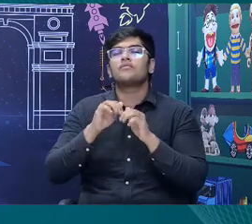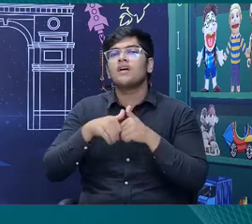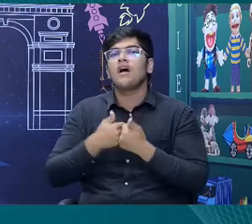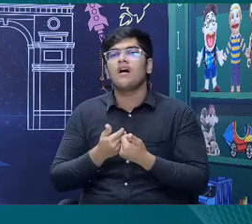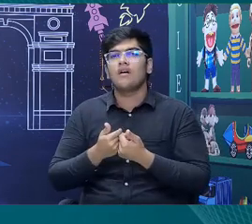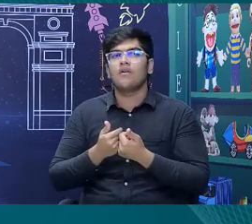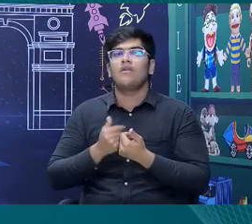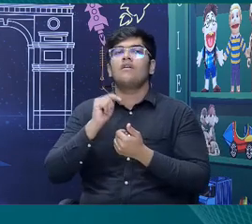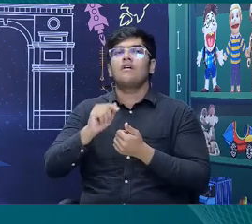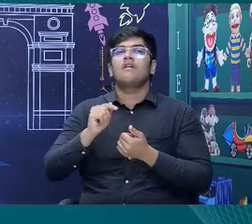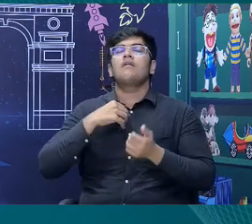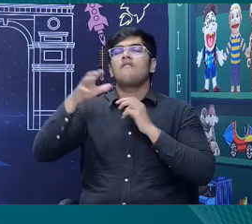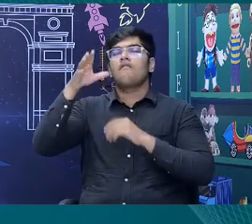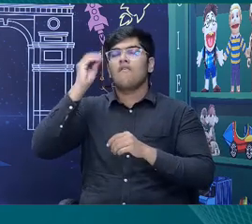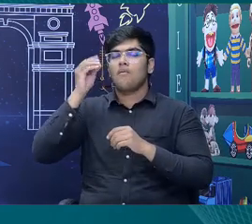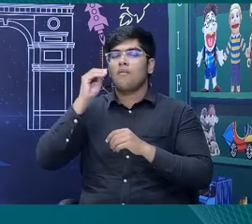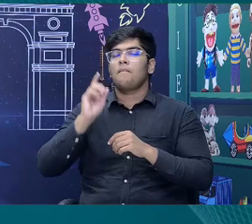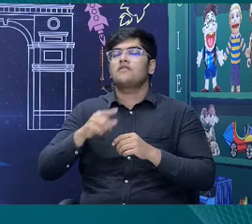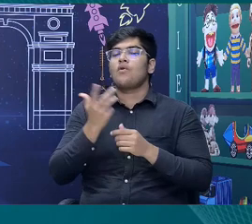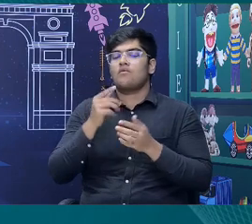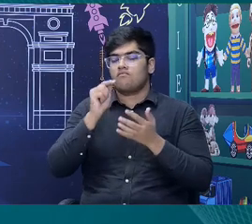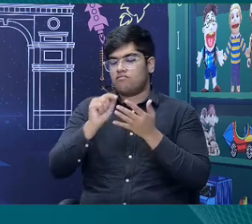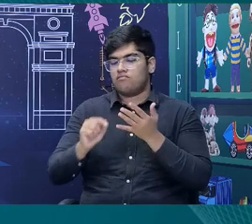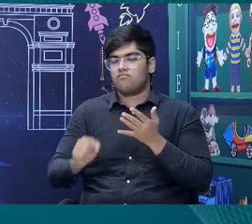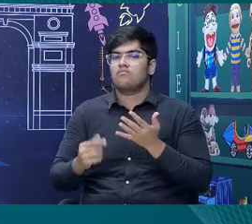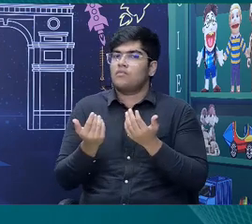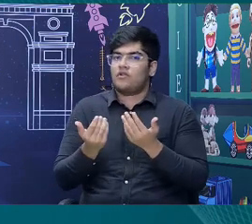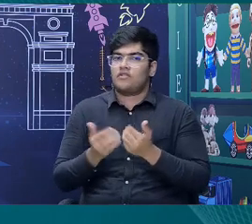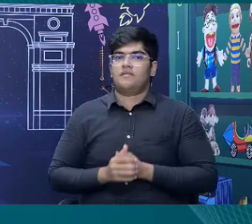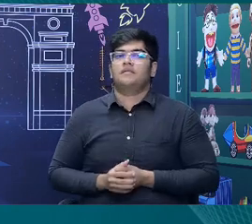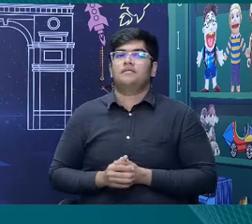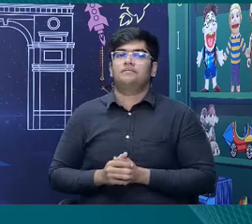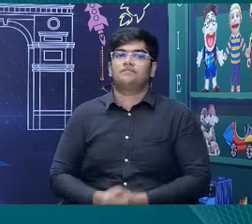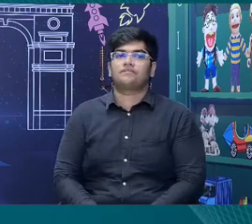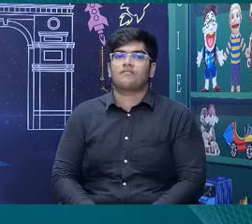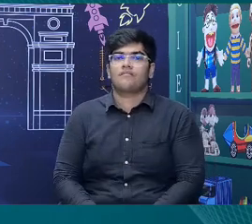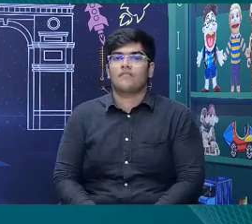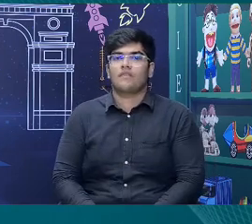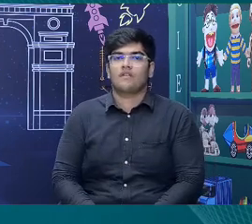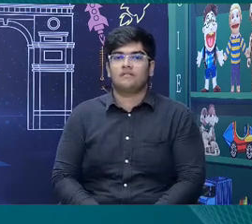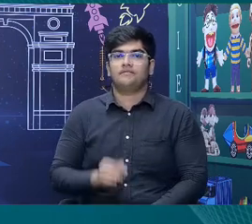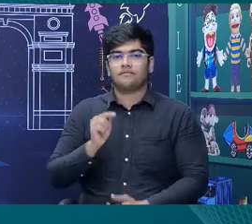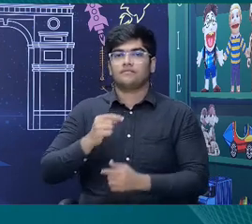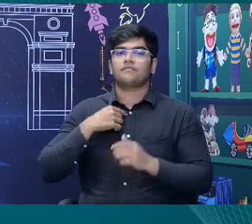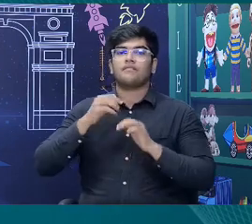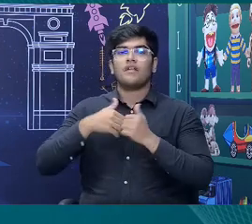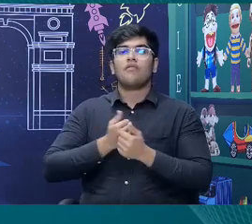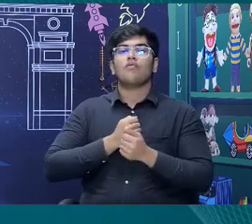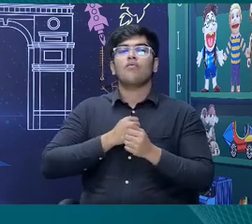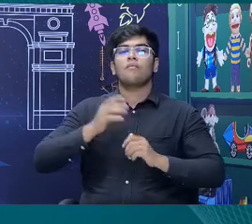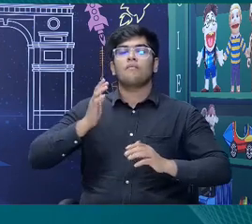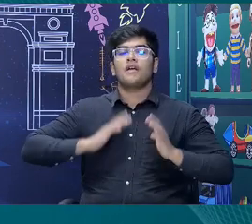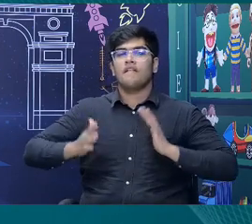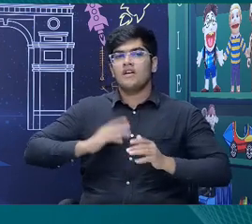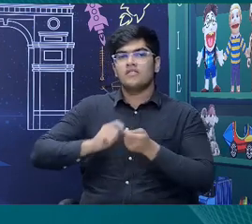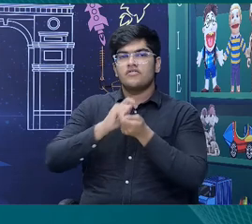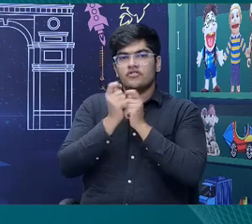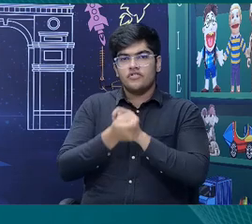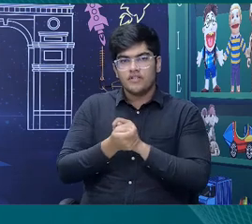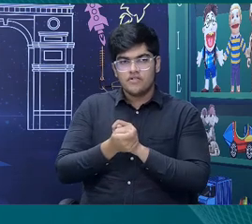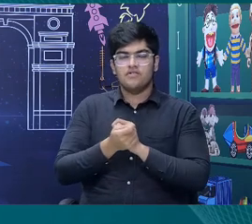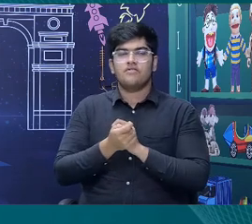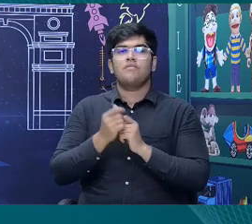क्या ढूंढ सकते हैं अब हमें वड्स पता चल गया तो अब उसके बेसिस प हम अपना बिहेवियर कैसे इंप्रूव कर रहे हैं कैसे हम अपने बिहेवियर